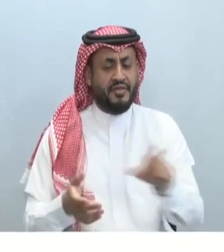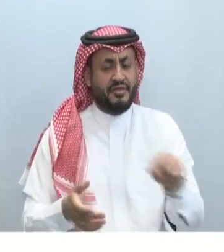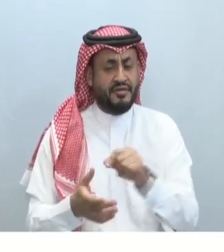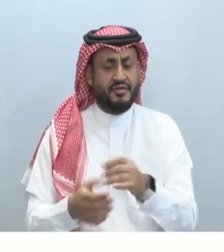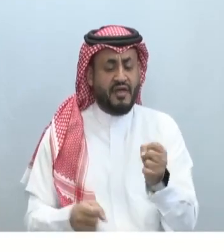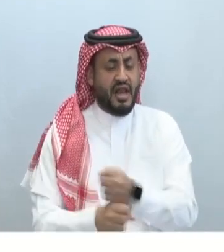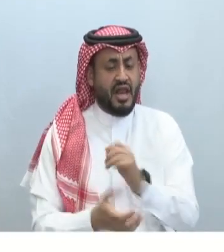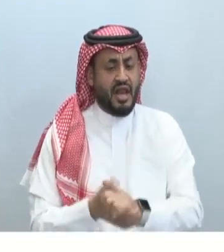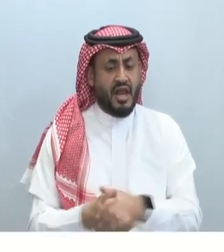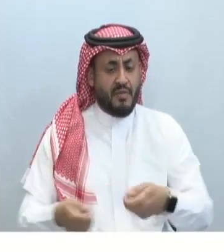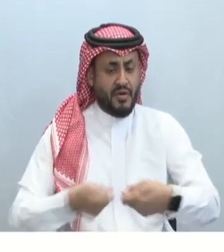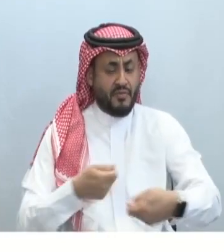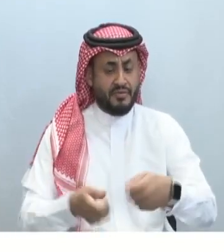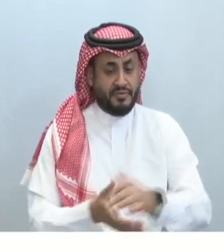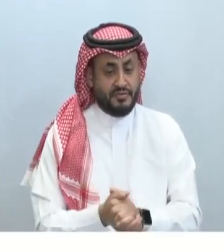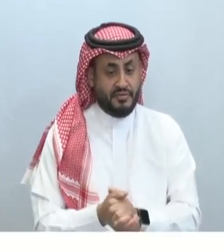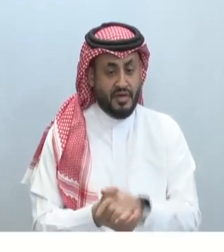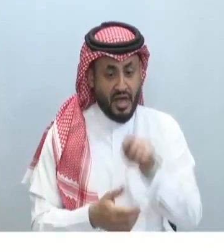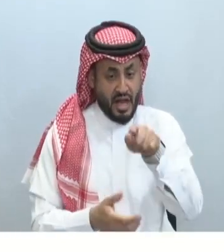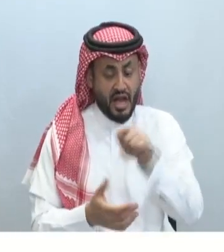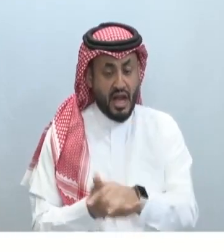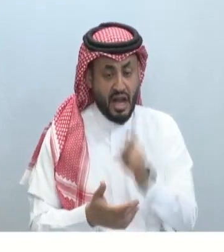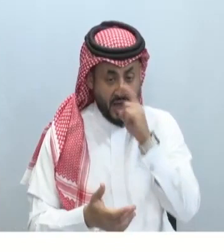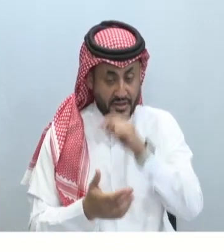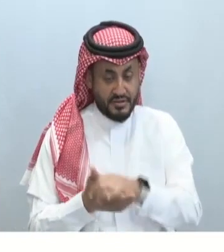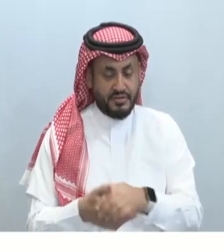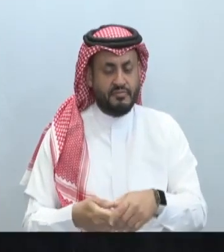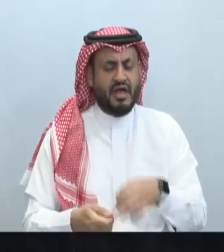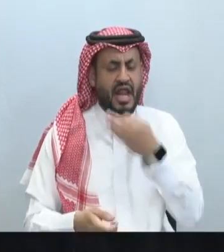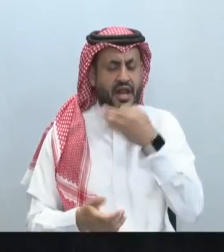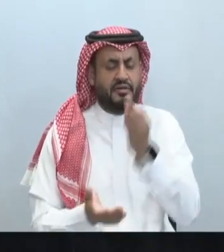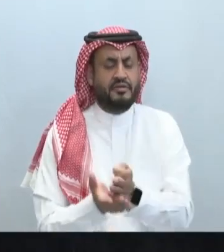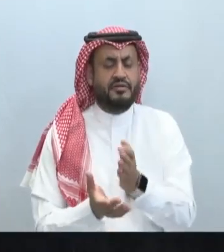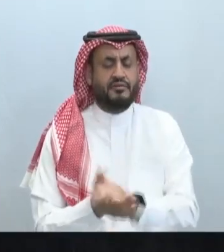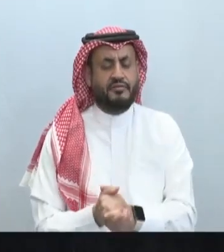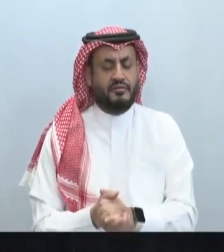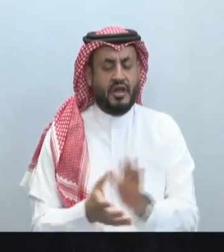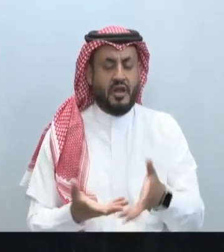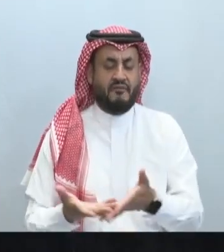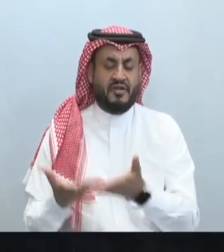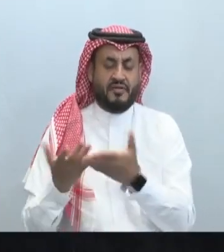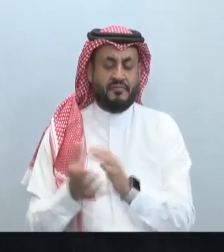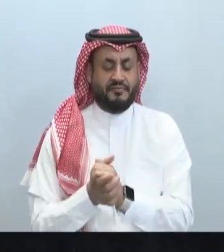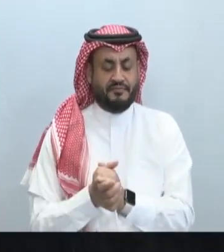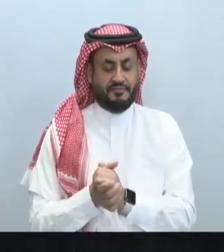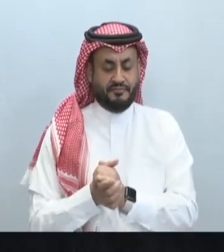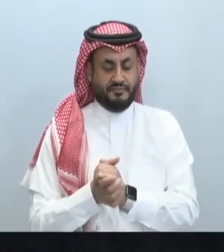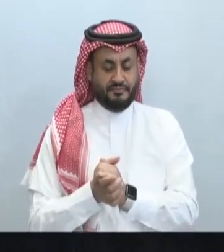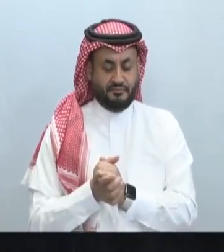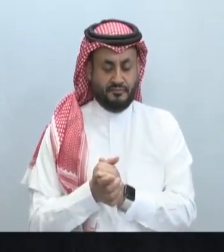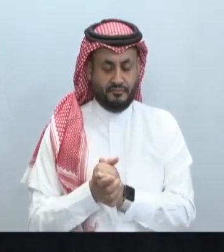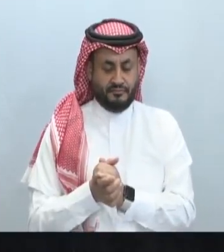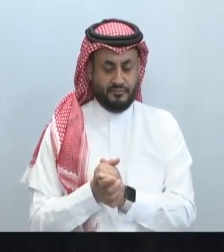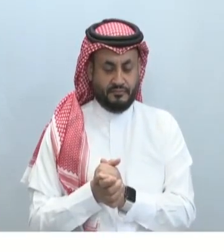نعم كن صدوقا وكن امينا وابشر بالخير الصدق الامانه وابشر